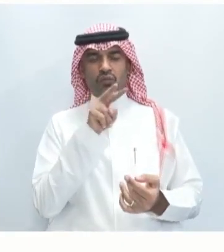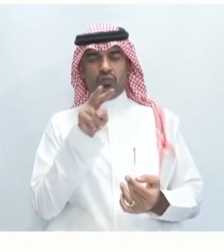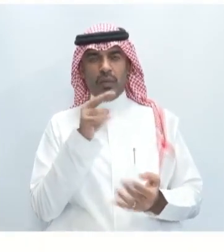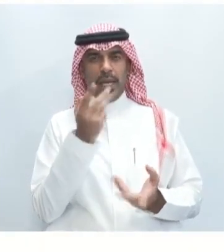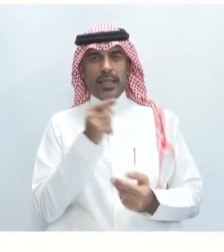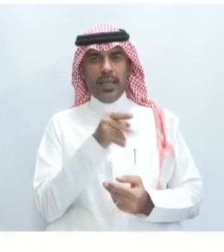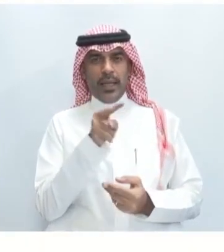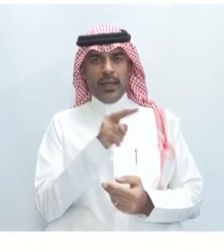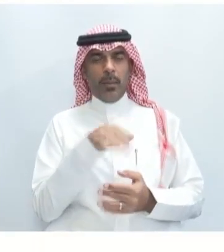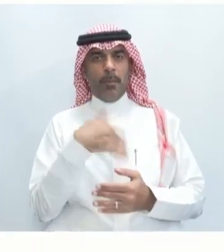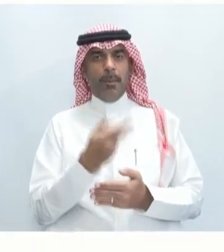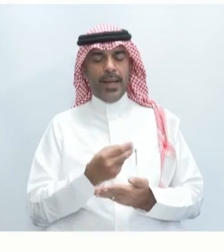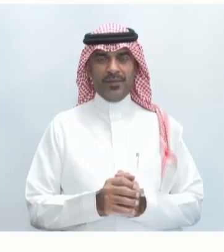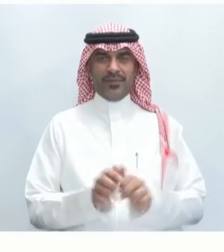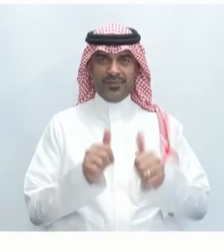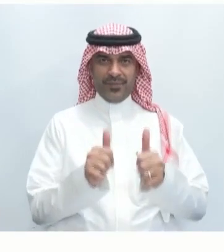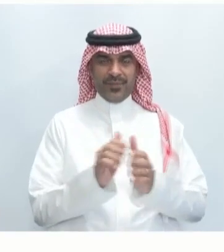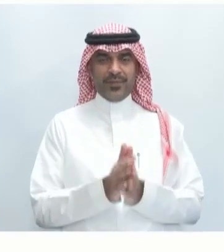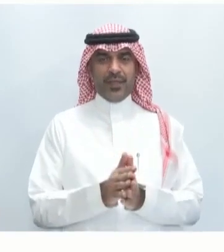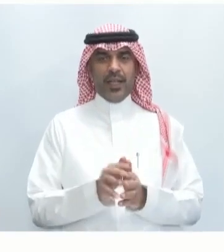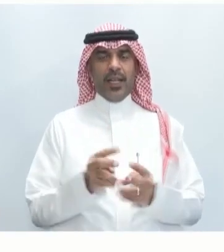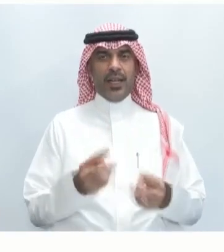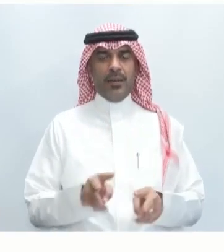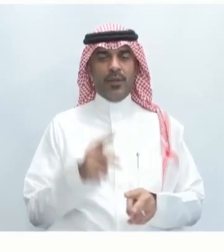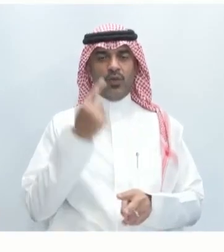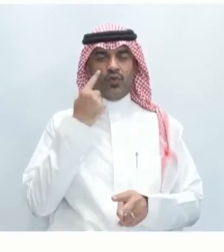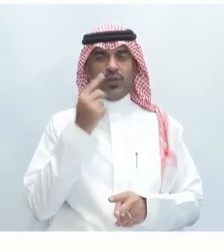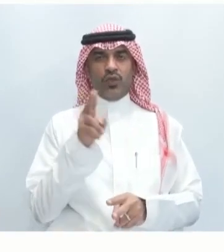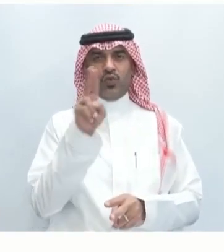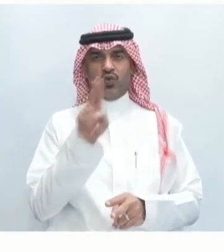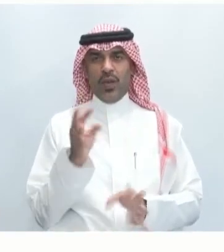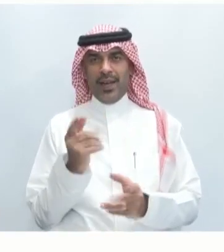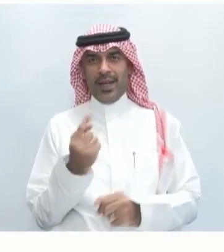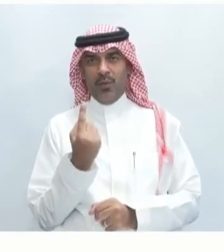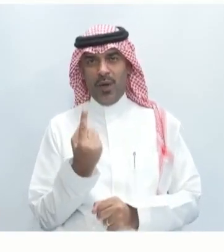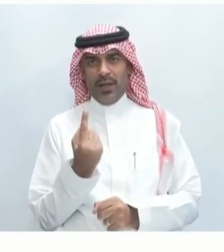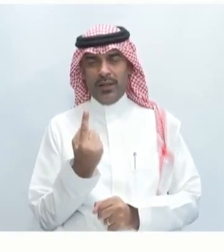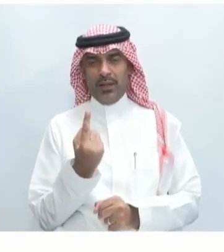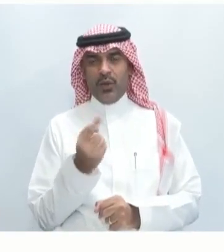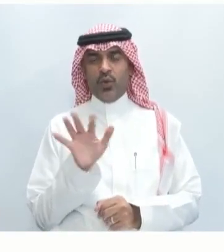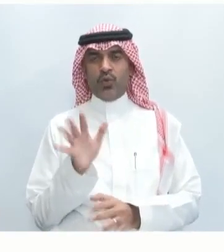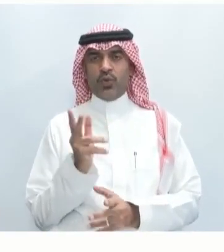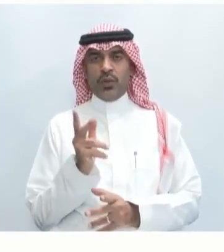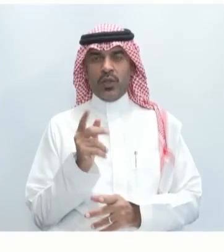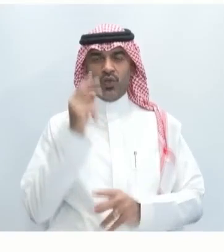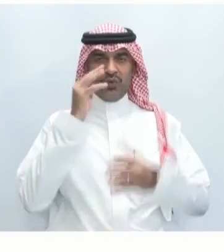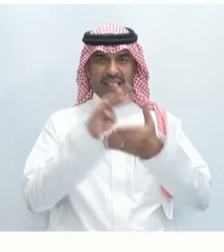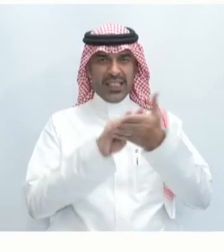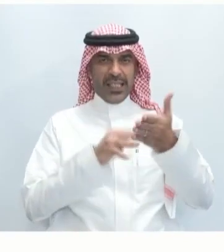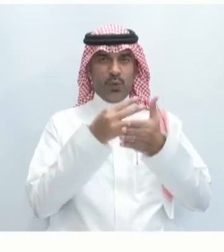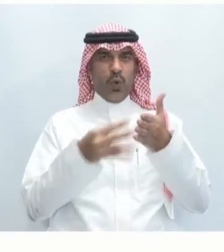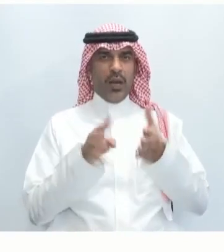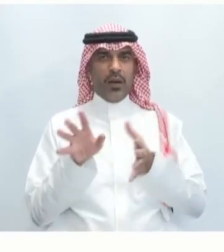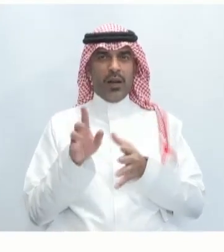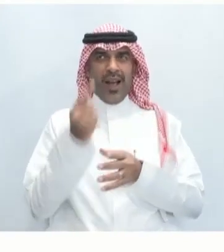واكتبه جاهزين يا مبدعين نبدا الان مع السؤال الاول ابنائي وبناتي لدينا هنا في جدول المنازل